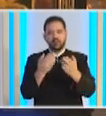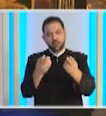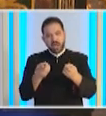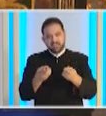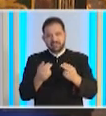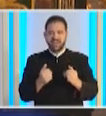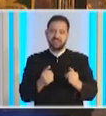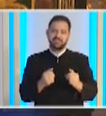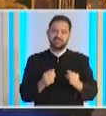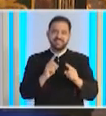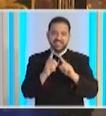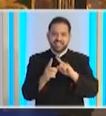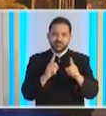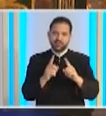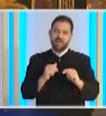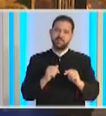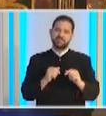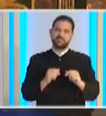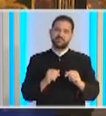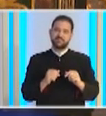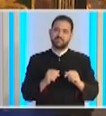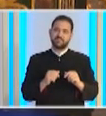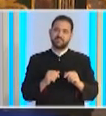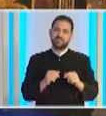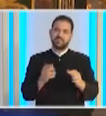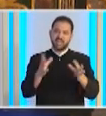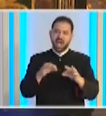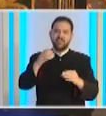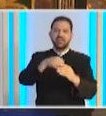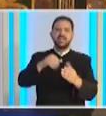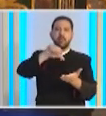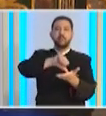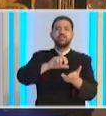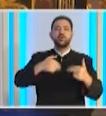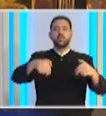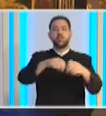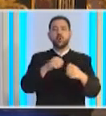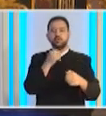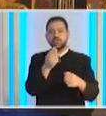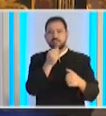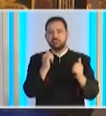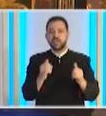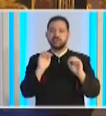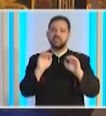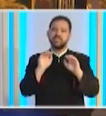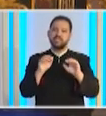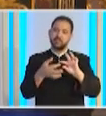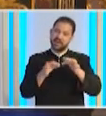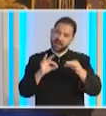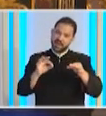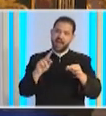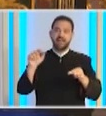pentru disponibilitatea pe care ne-ați acordat-o de a fi în mijlocul nostru și de a ne răspunde la aceste întrebări legate